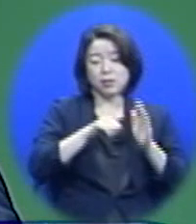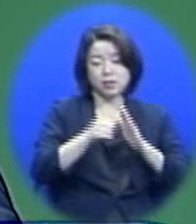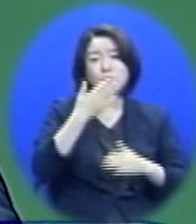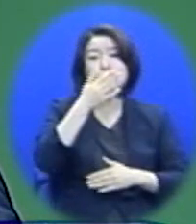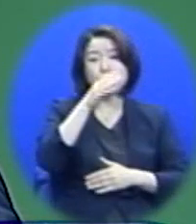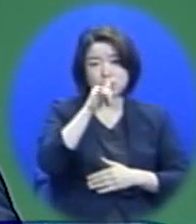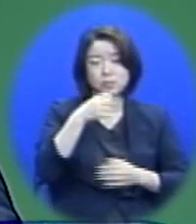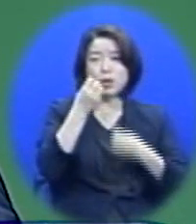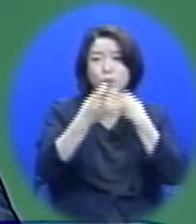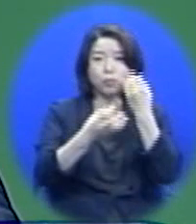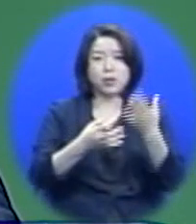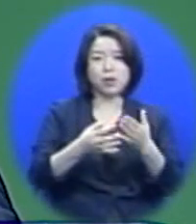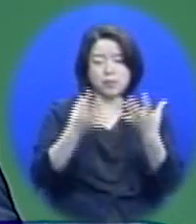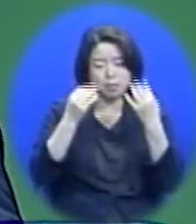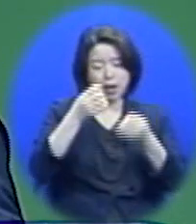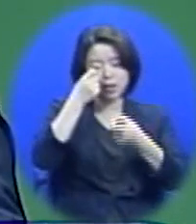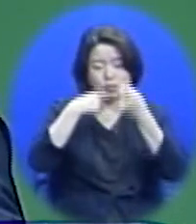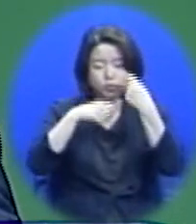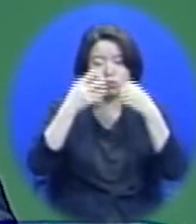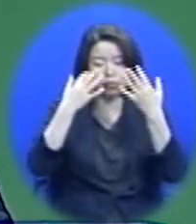모릅니다.